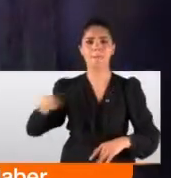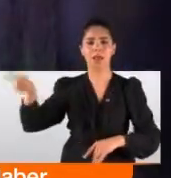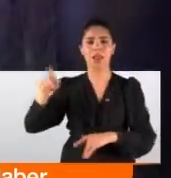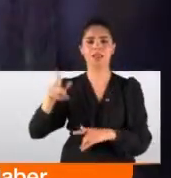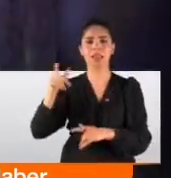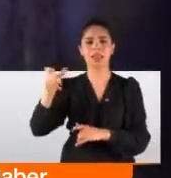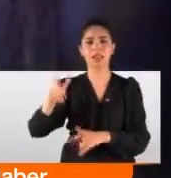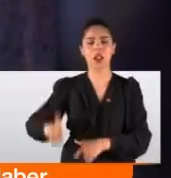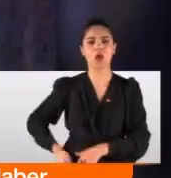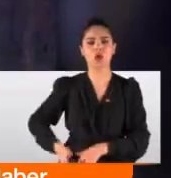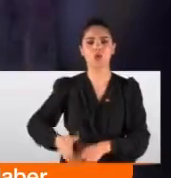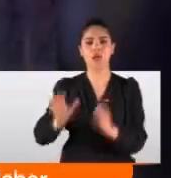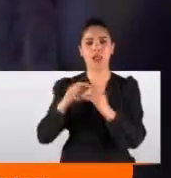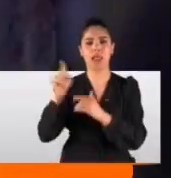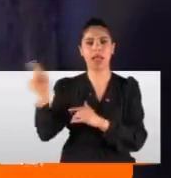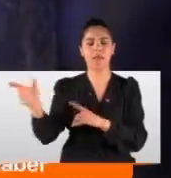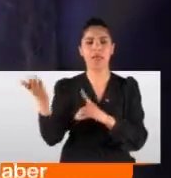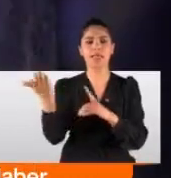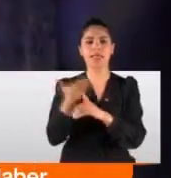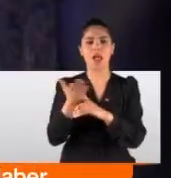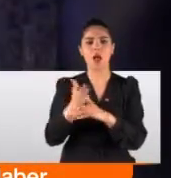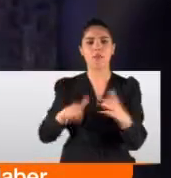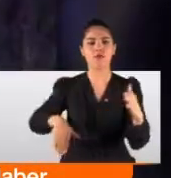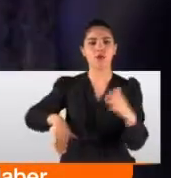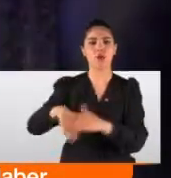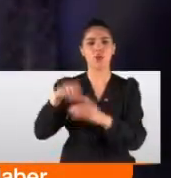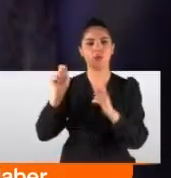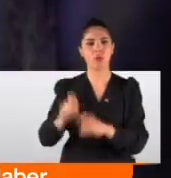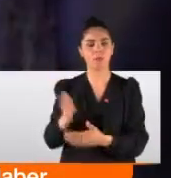güvenlik görevlileri kapıdaki darbeci güruhu püskürttü.